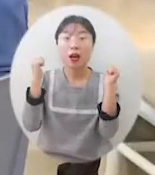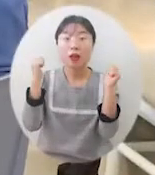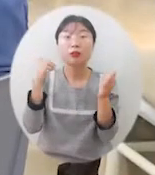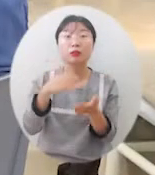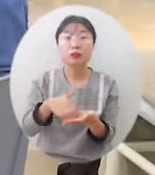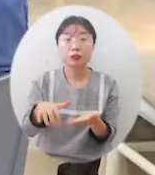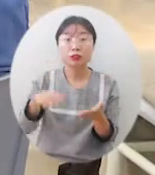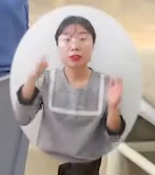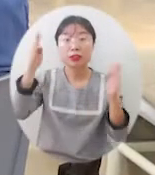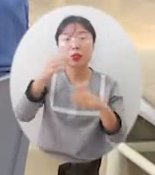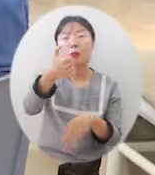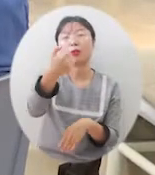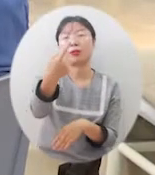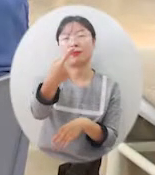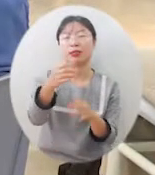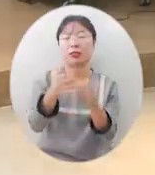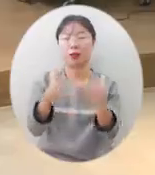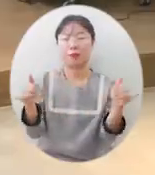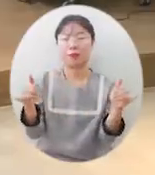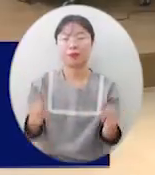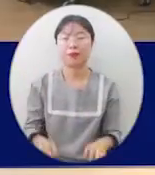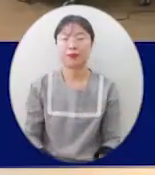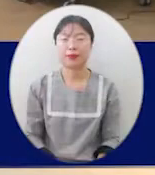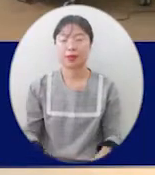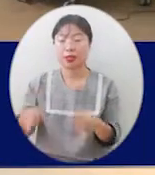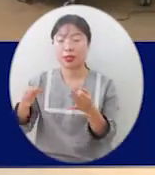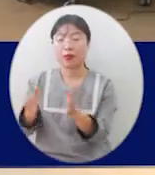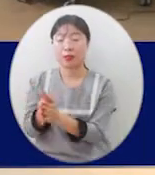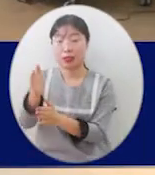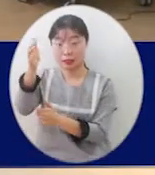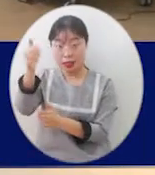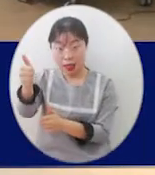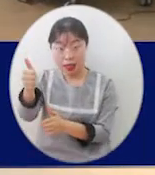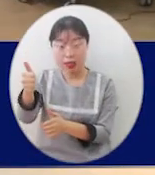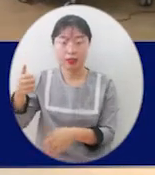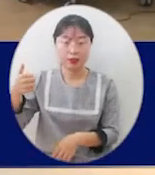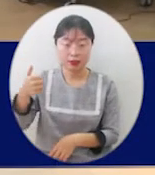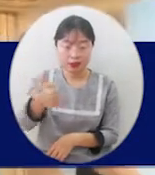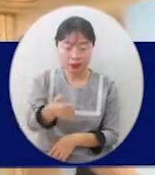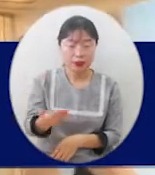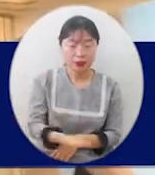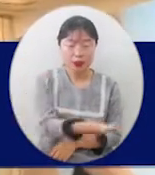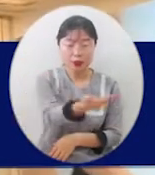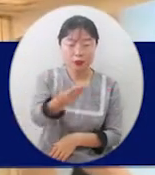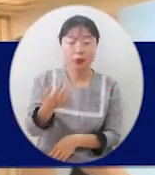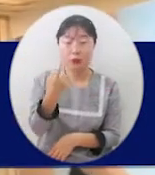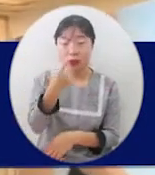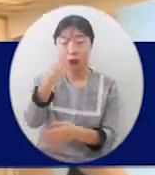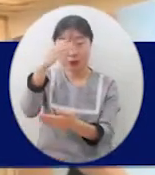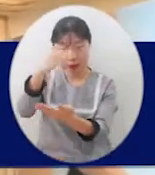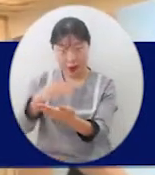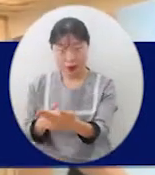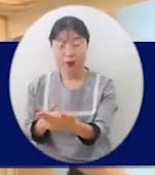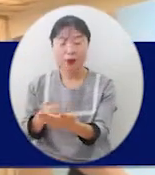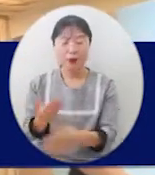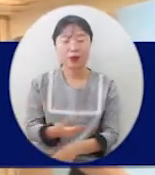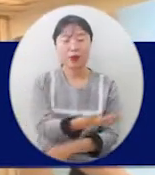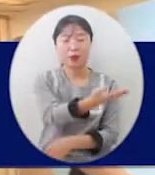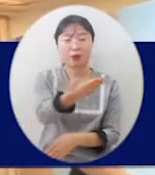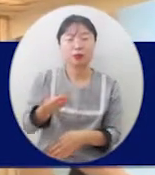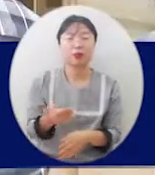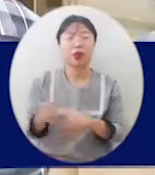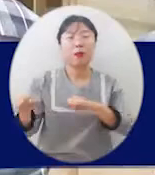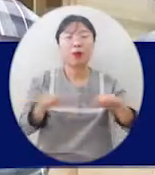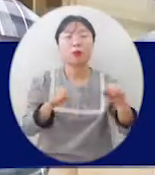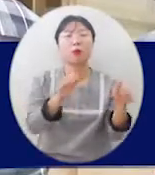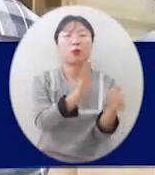수료식에 참석한 김상돈 의왕시장은 신중년학교에서 배운 유익한 정보와 새로운 만남이 인생 2막을 준비하는